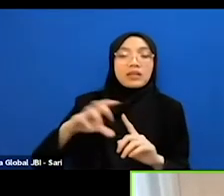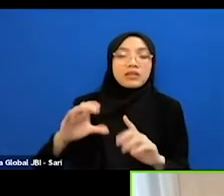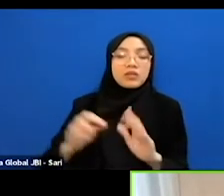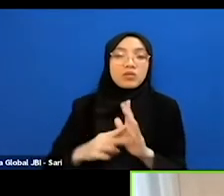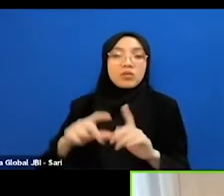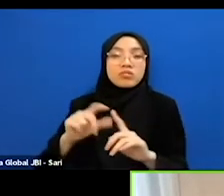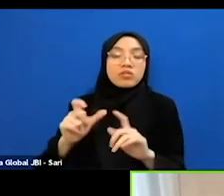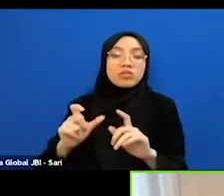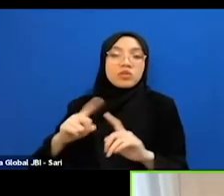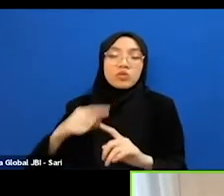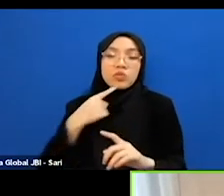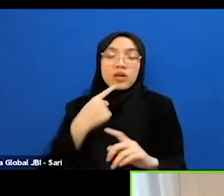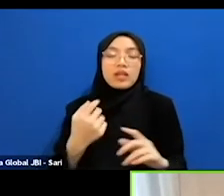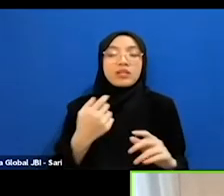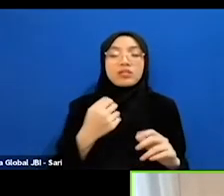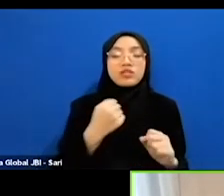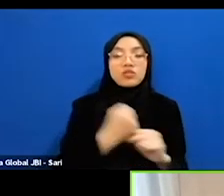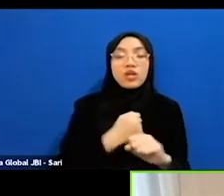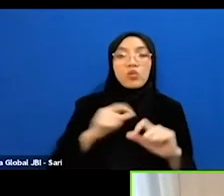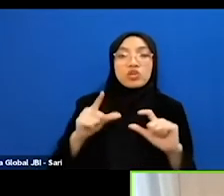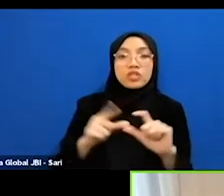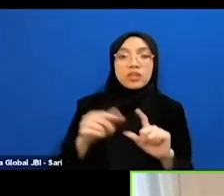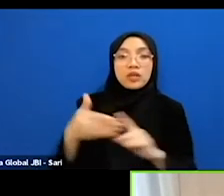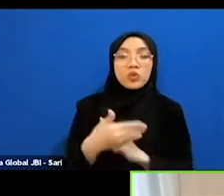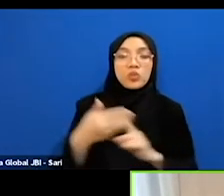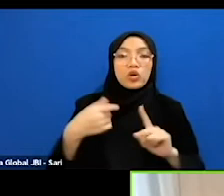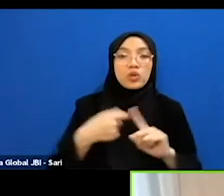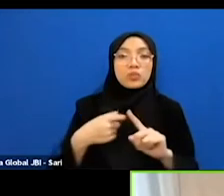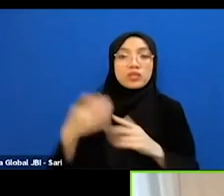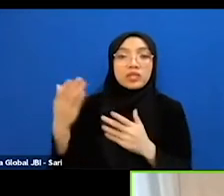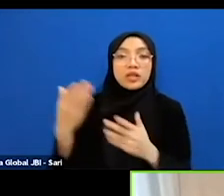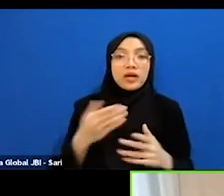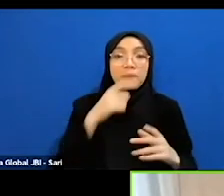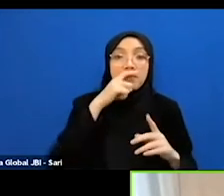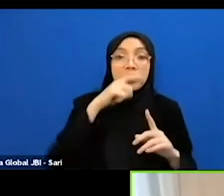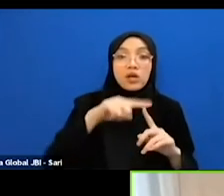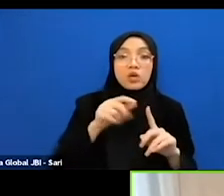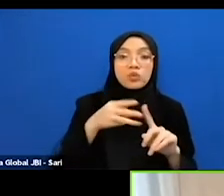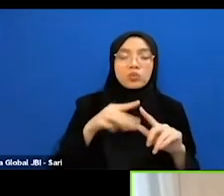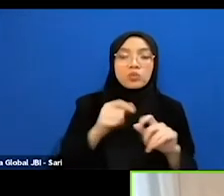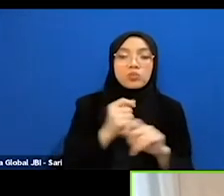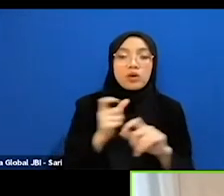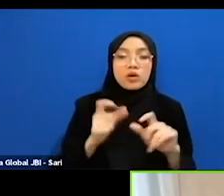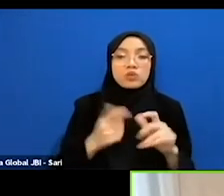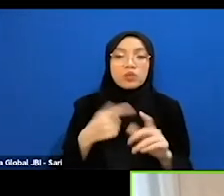greenwashing dan perlindungan konsumen mungkin dari patuh Bagusan lembaran